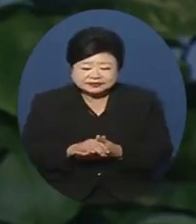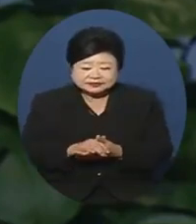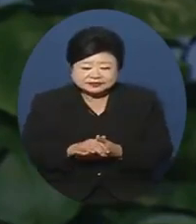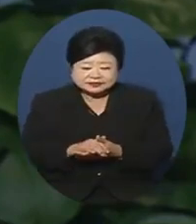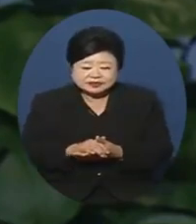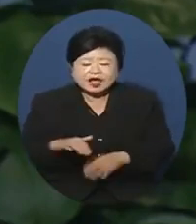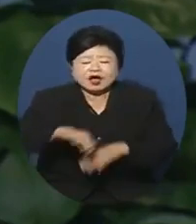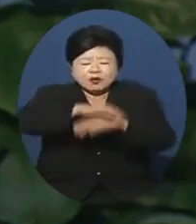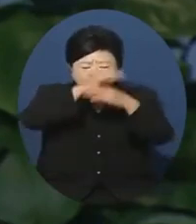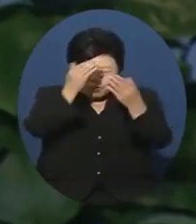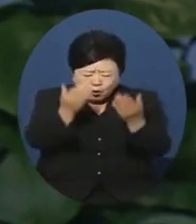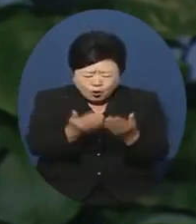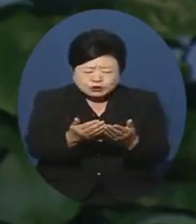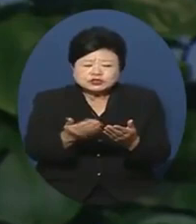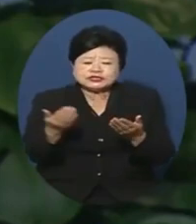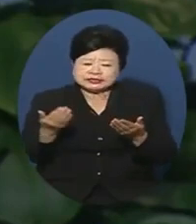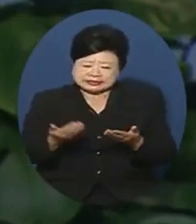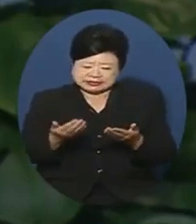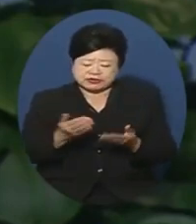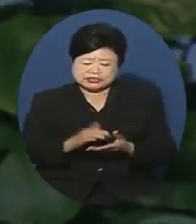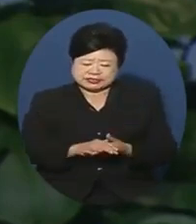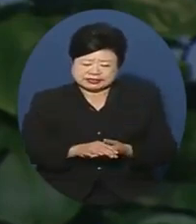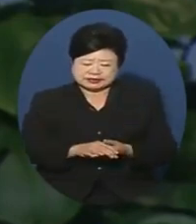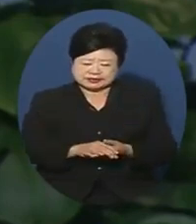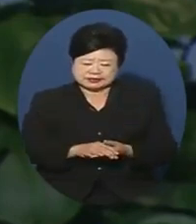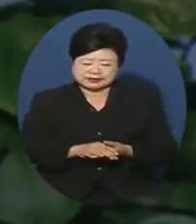있는 모든 것이